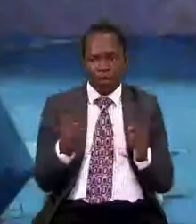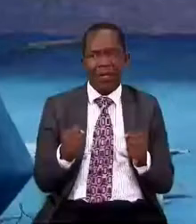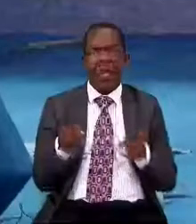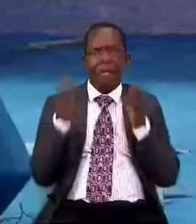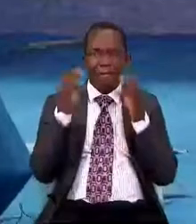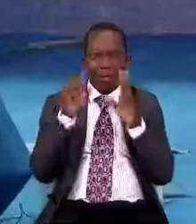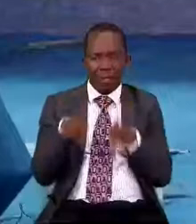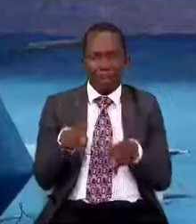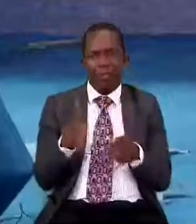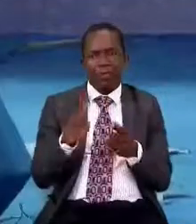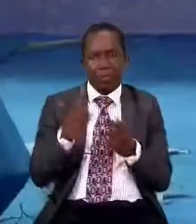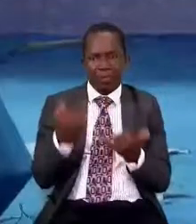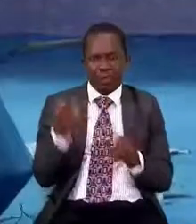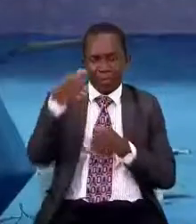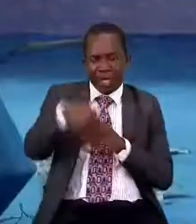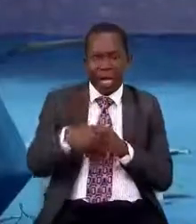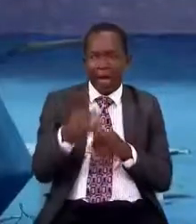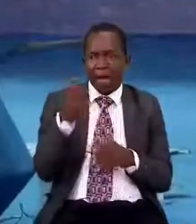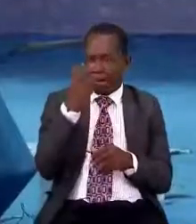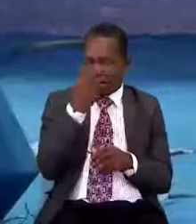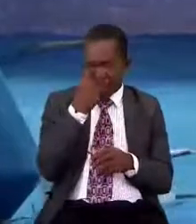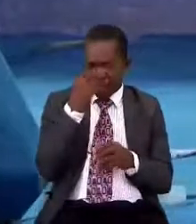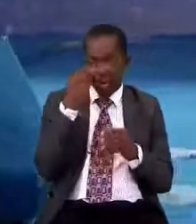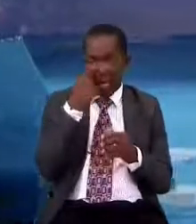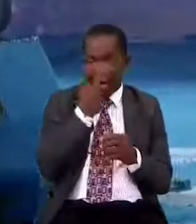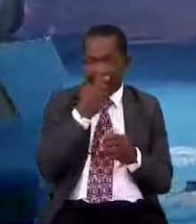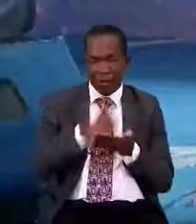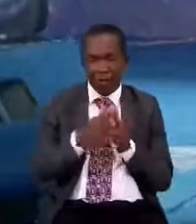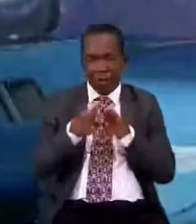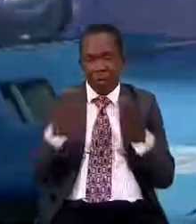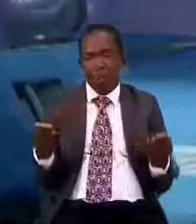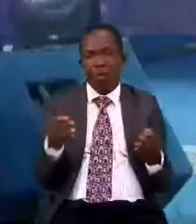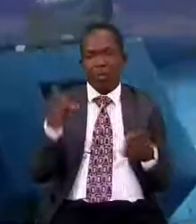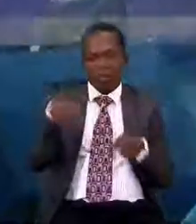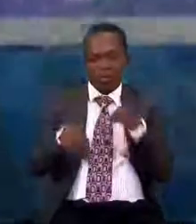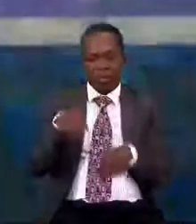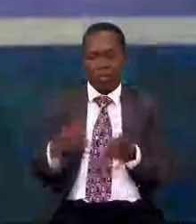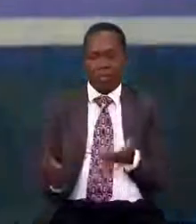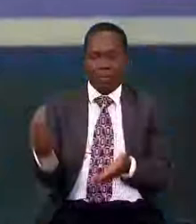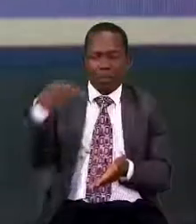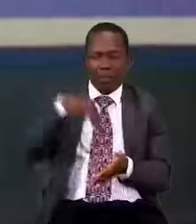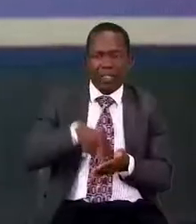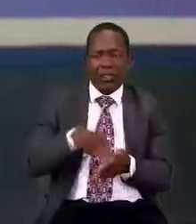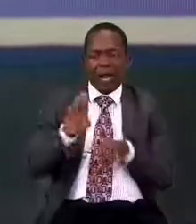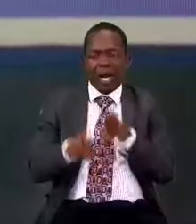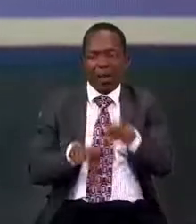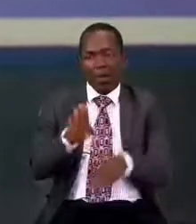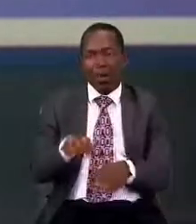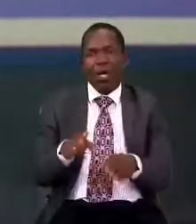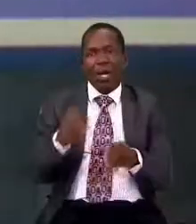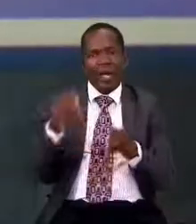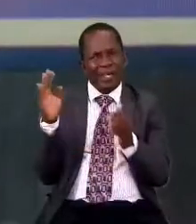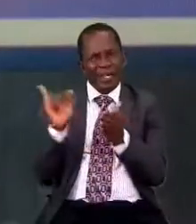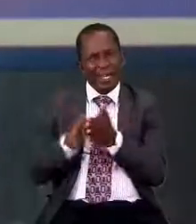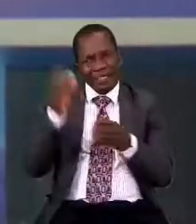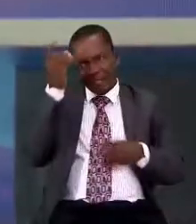la vision. Les paralytiques se lèveront et marcheront. Et les tumeurs qui étaient là pour une longue durée, toute